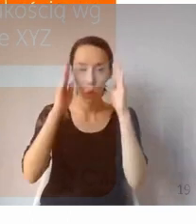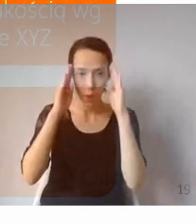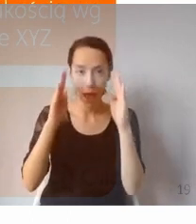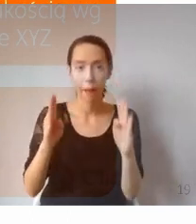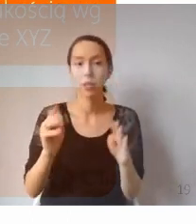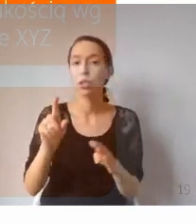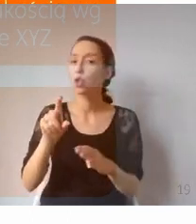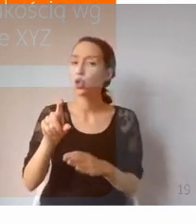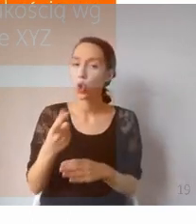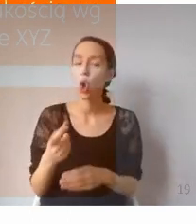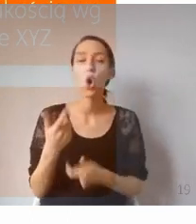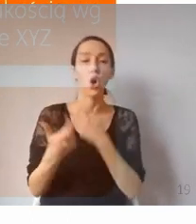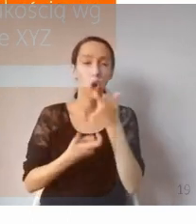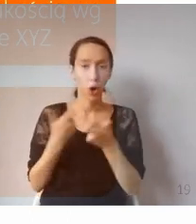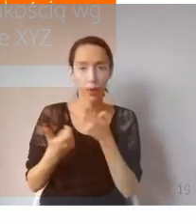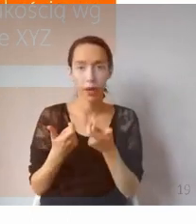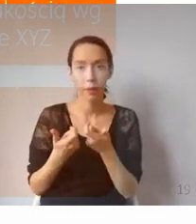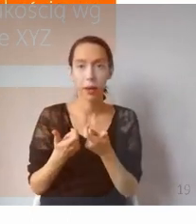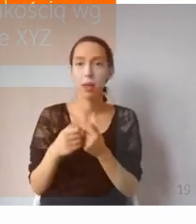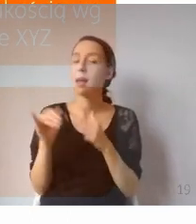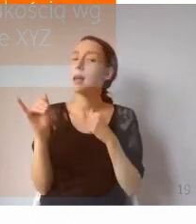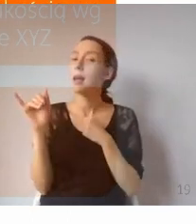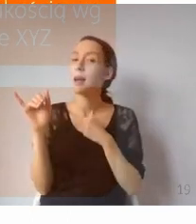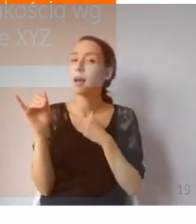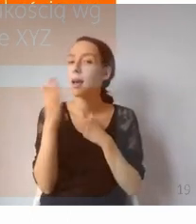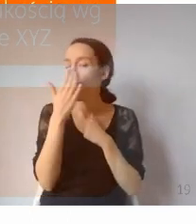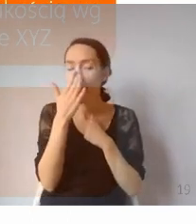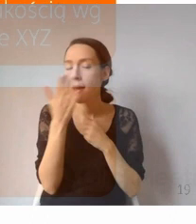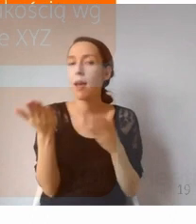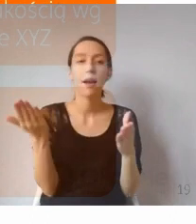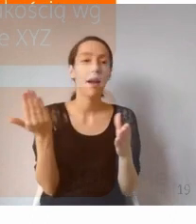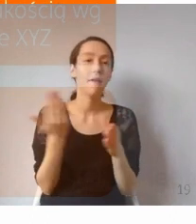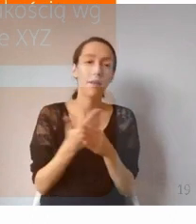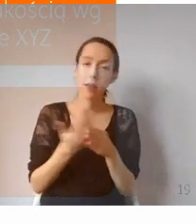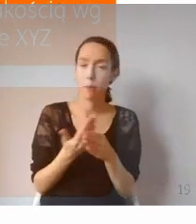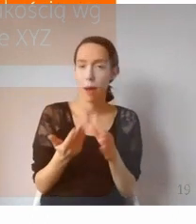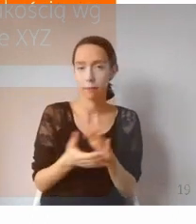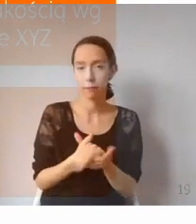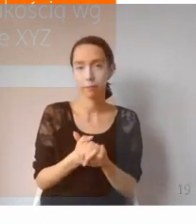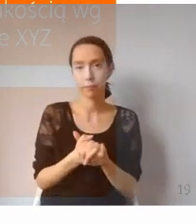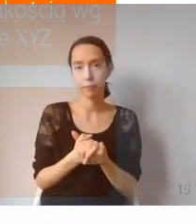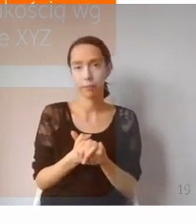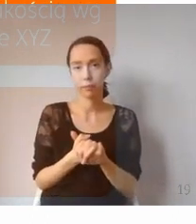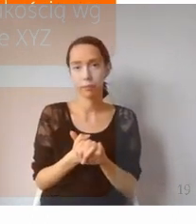audytor wewnętrzny w firmie tej i tej. Mam nadzieję, że dla was to jest że dla Was to